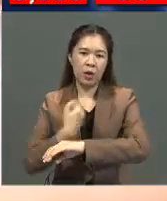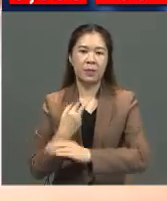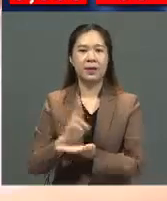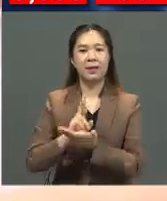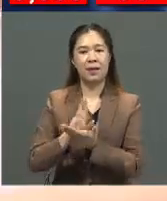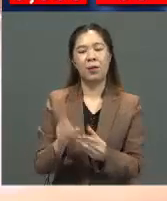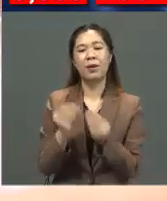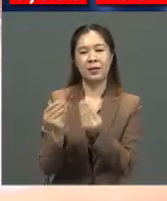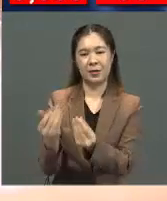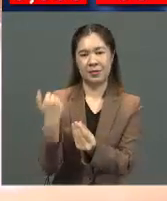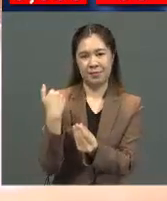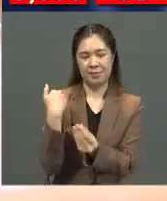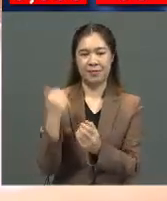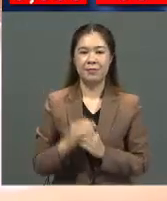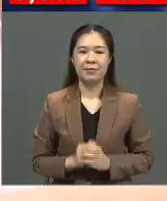ะครับพวกนี้